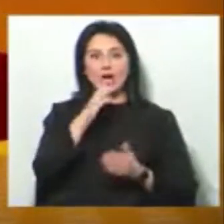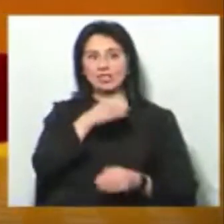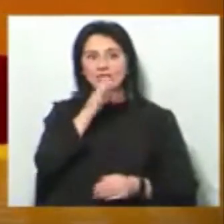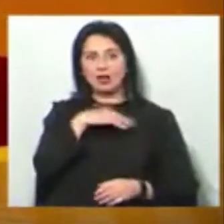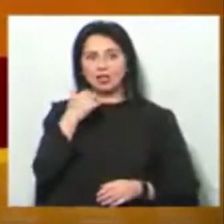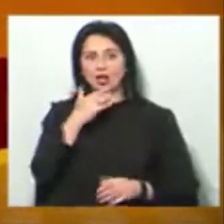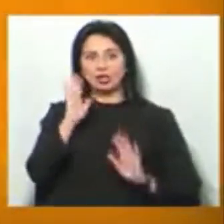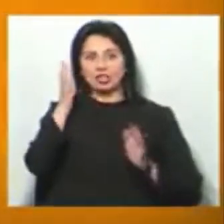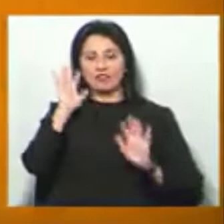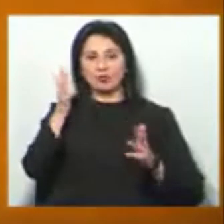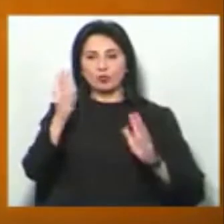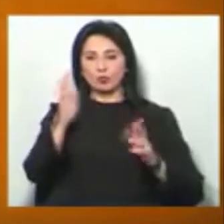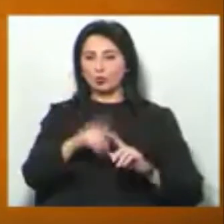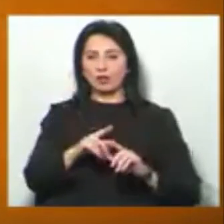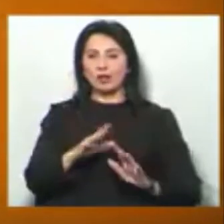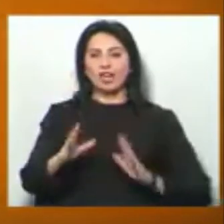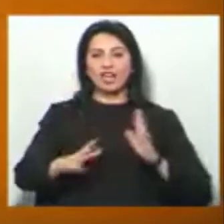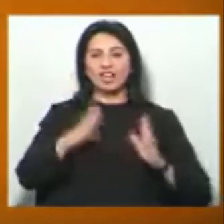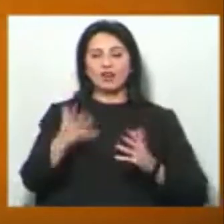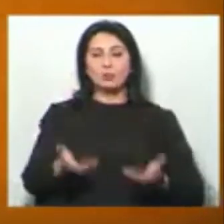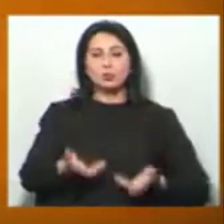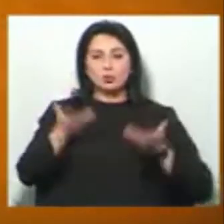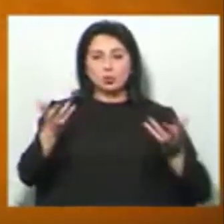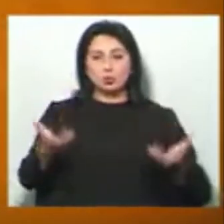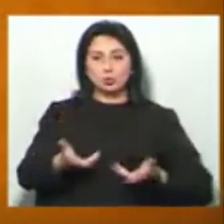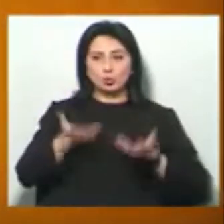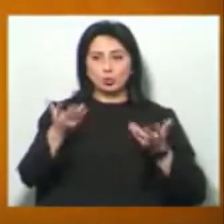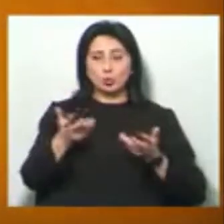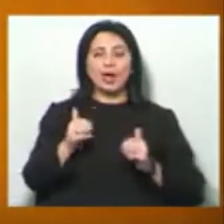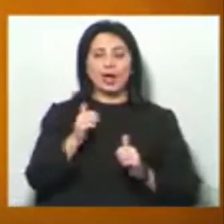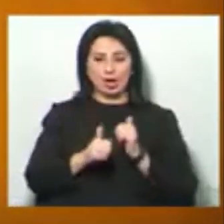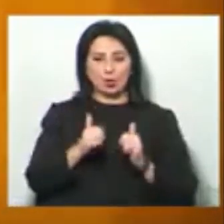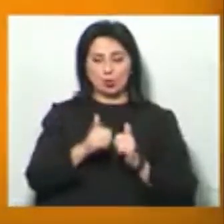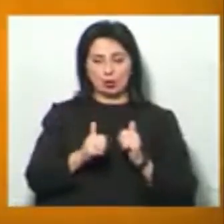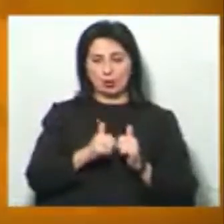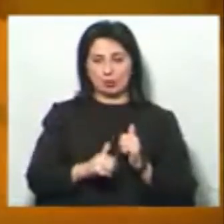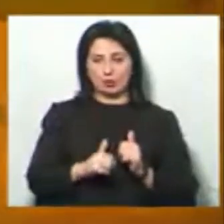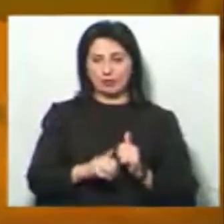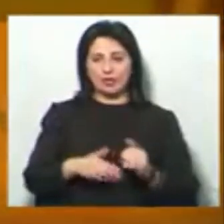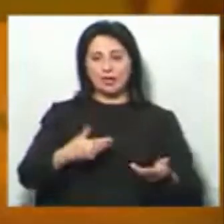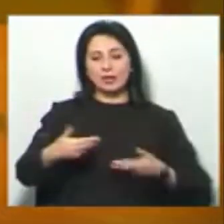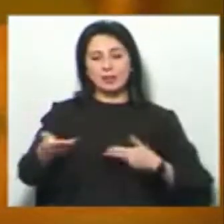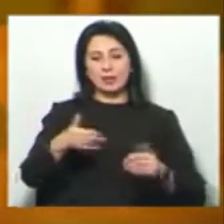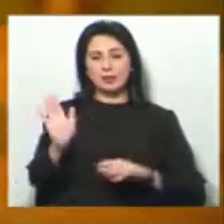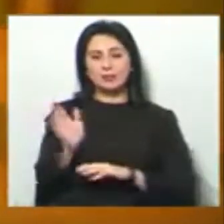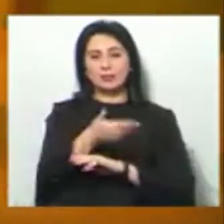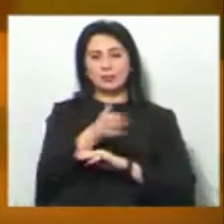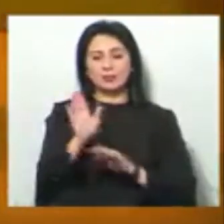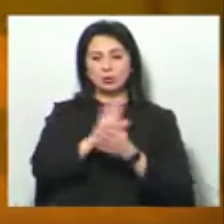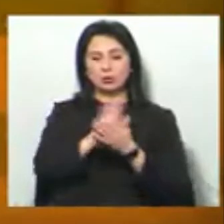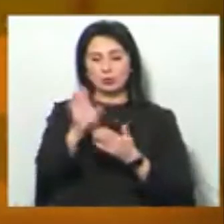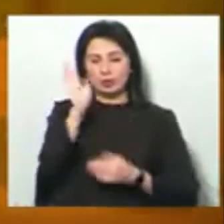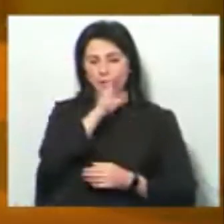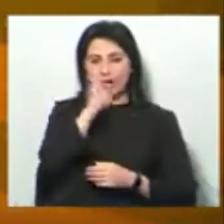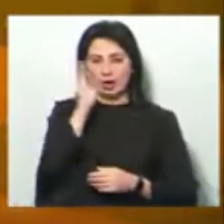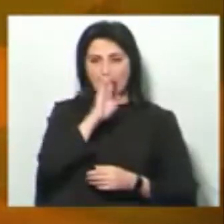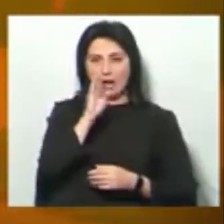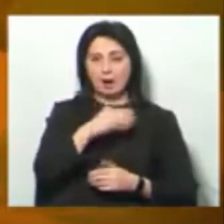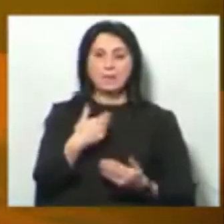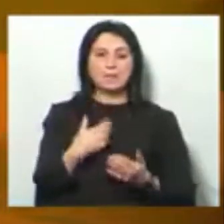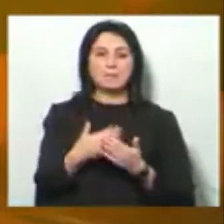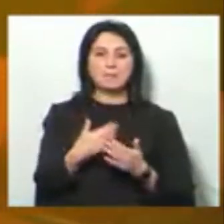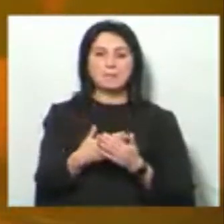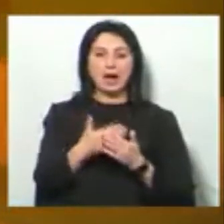წყალზე. ივარჯიშეთ მსუბუქად, თუმცა რეგულარულად. ფეხით ისეირნეთ სუფთა ჰაერზე.